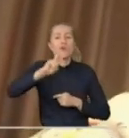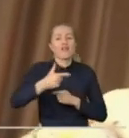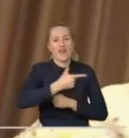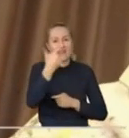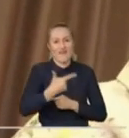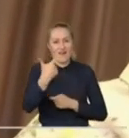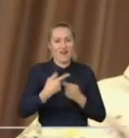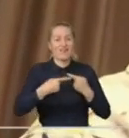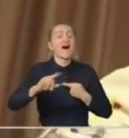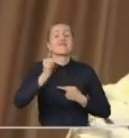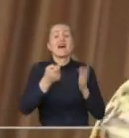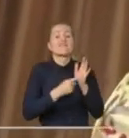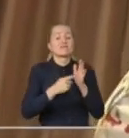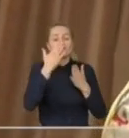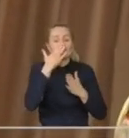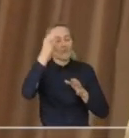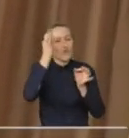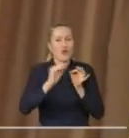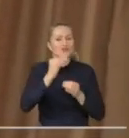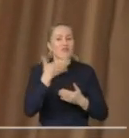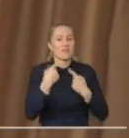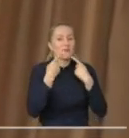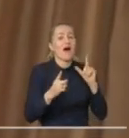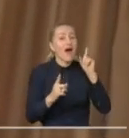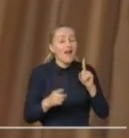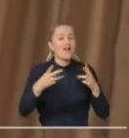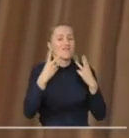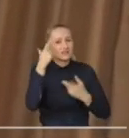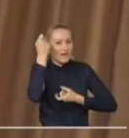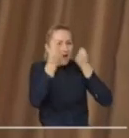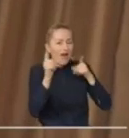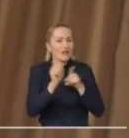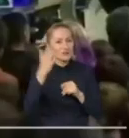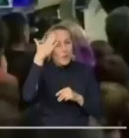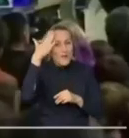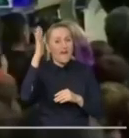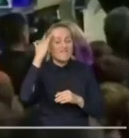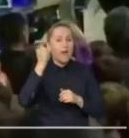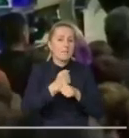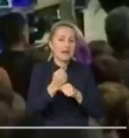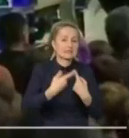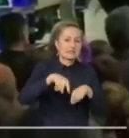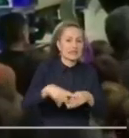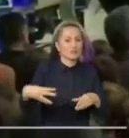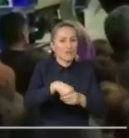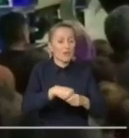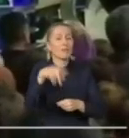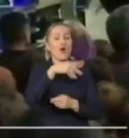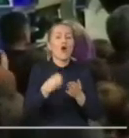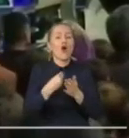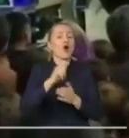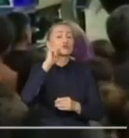stawia kandydatom? Nie są dokładnie sprecyzowane, ale na pewno liczy się kreatywność i umiejętność pracy w grupie. Koszt podróży